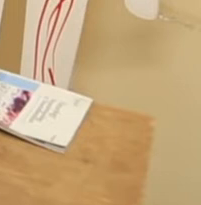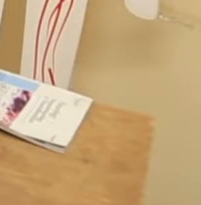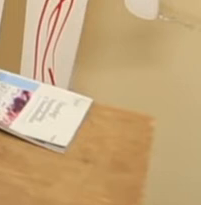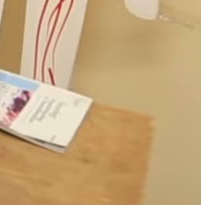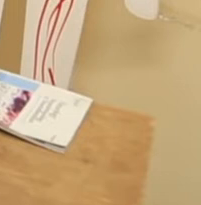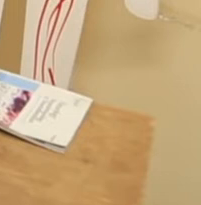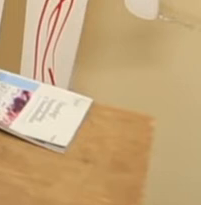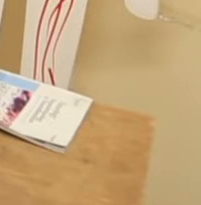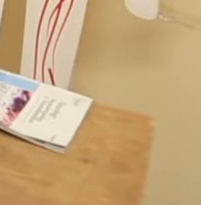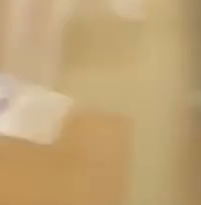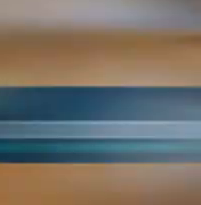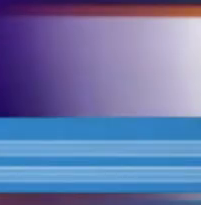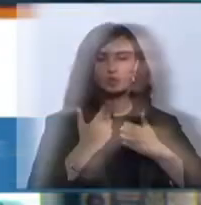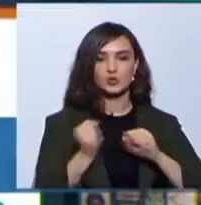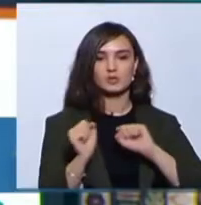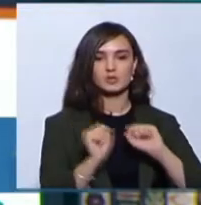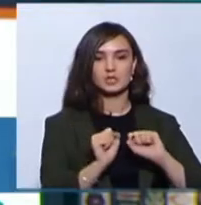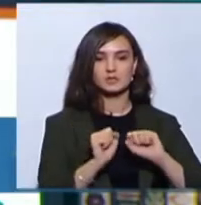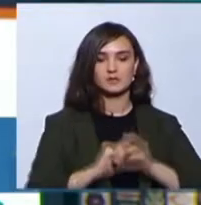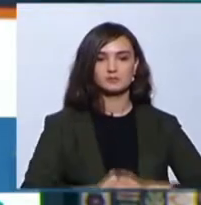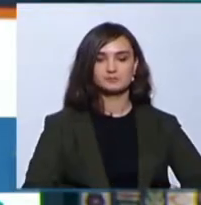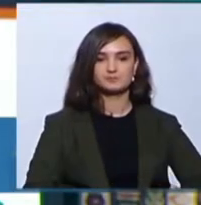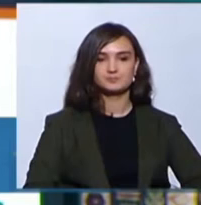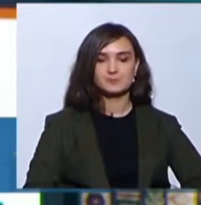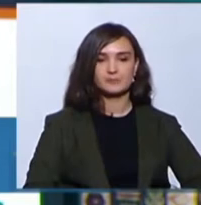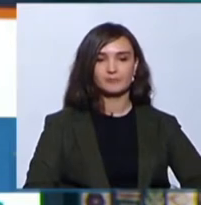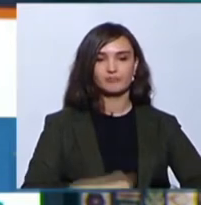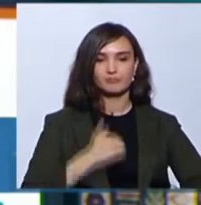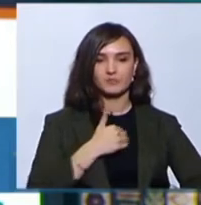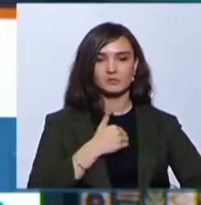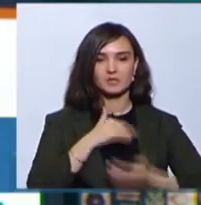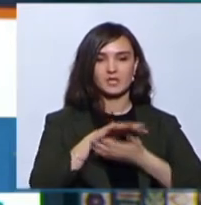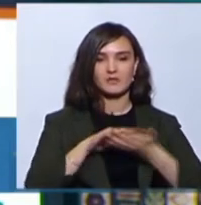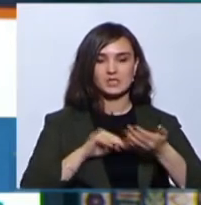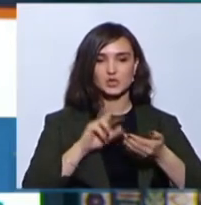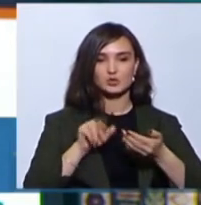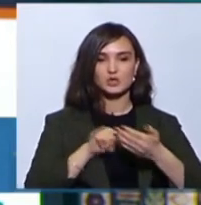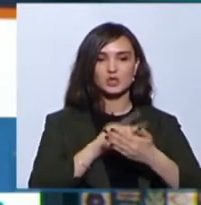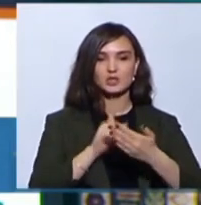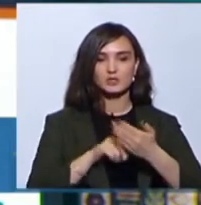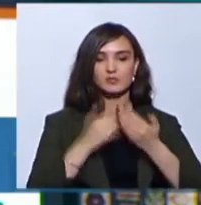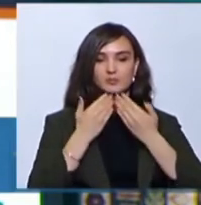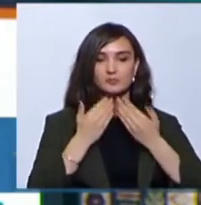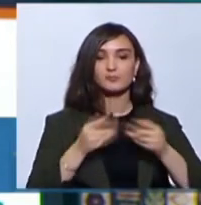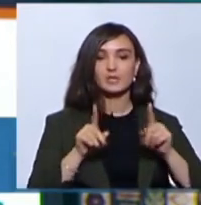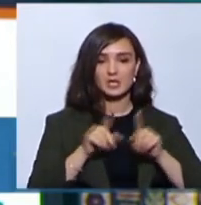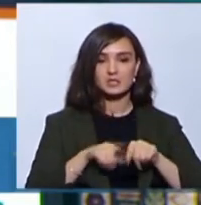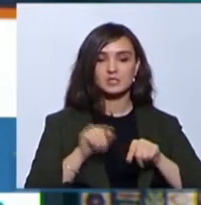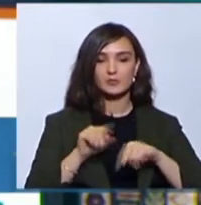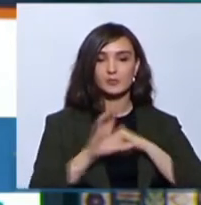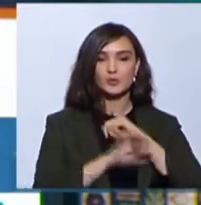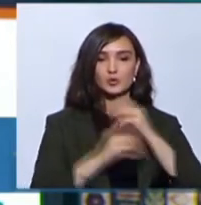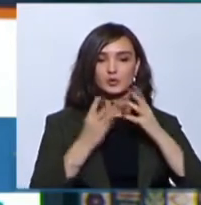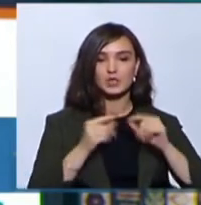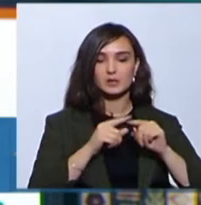ვაპარაკობთ ახალ კორონავირუსზე? მე მინდა გავაგრძელო და დავსვა კითხვა, რომელიც ასევე ბოლო